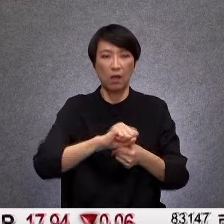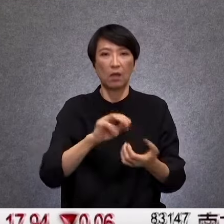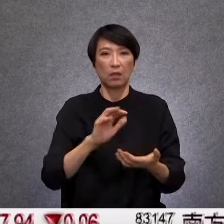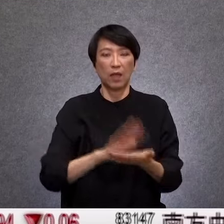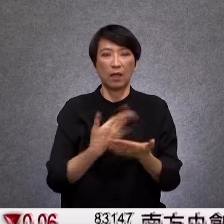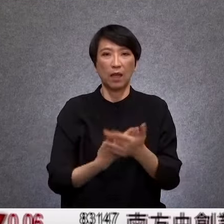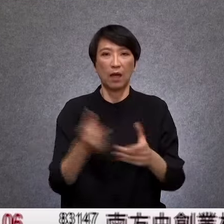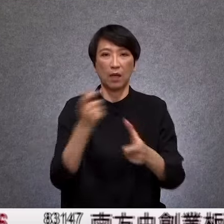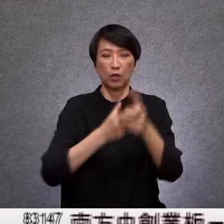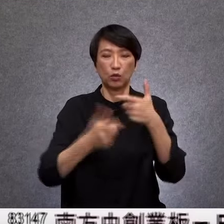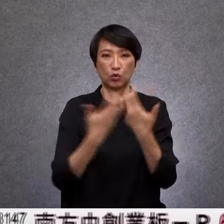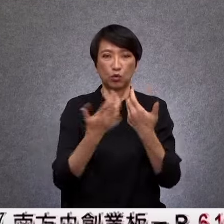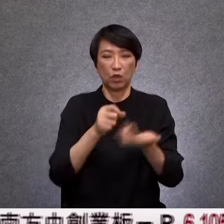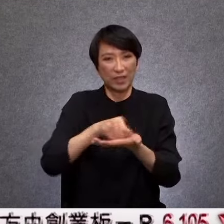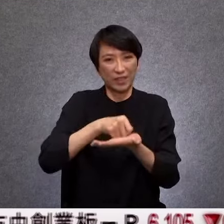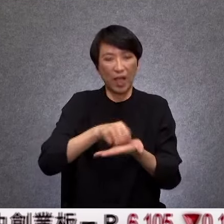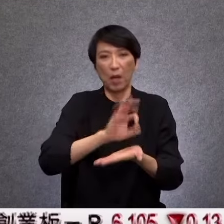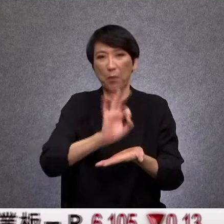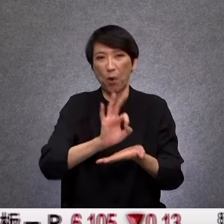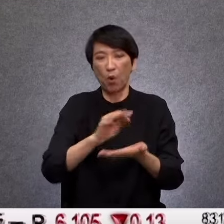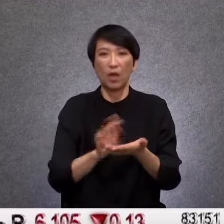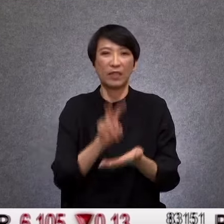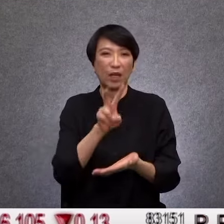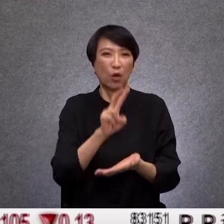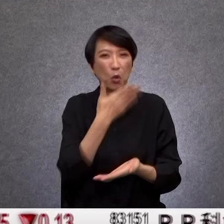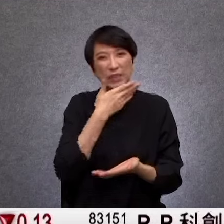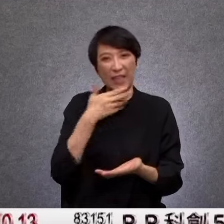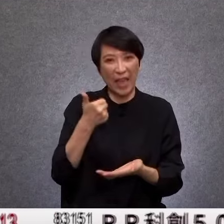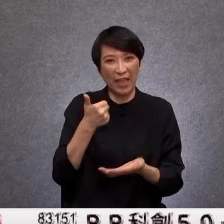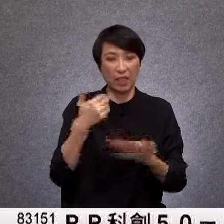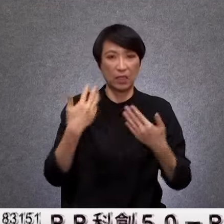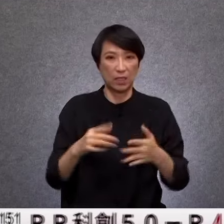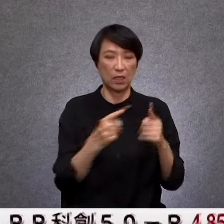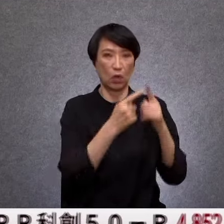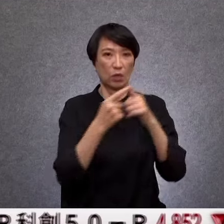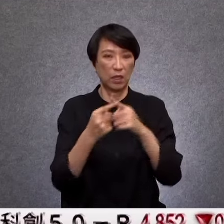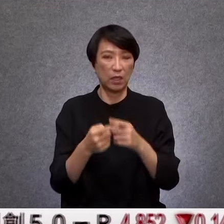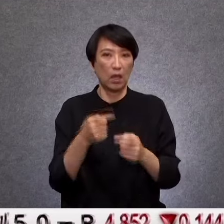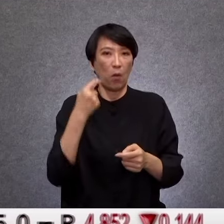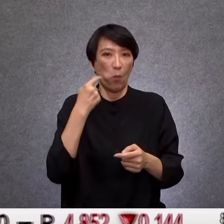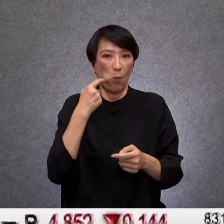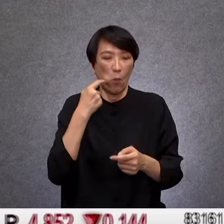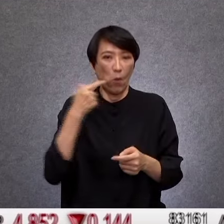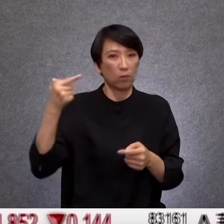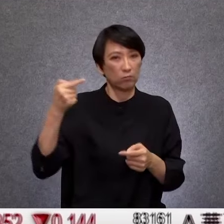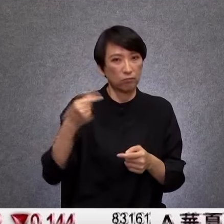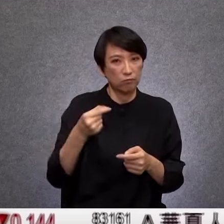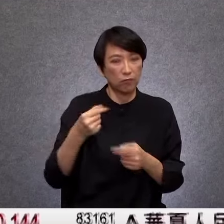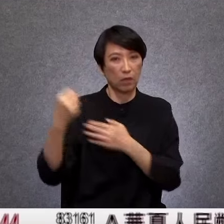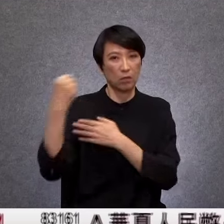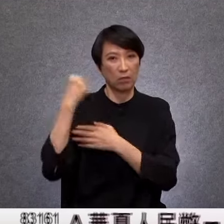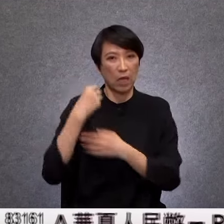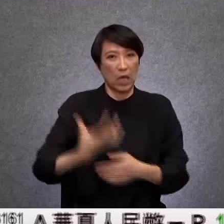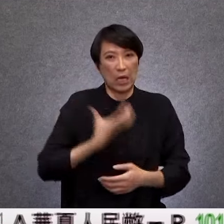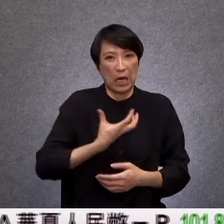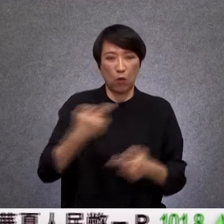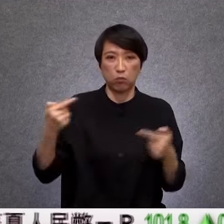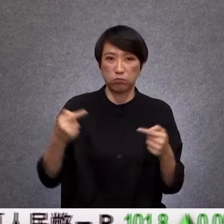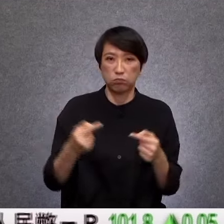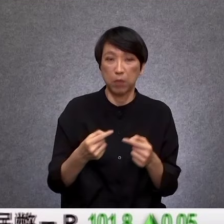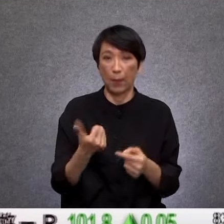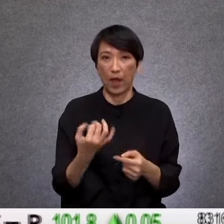後這些數都是要加的了，但是呢，我就不在預算案裏面寫，即令到份預算案靚仔啲，然之後市民派糖嘅力